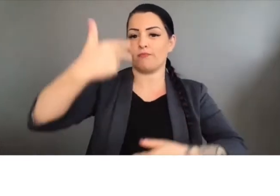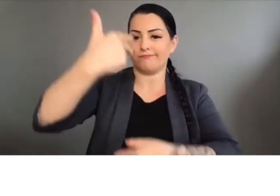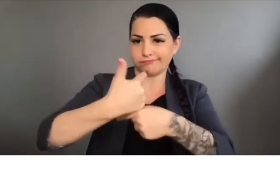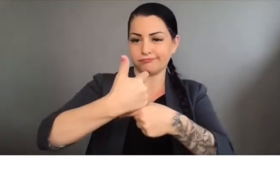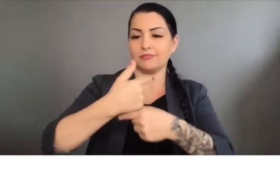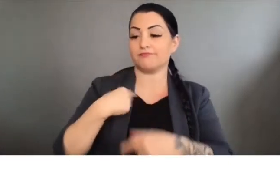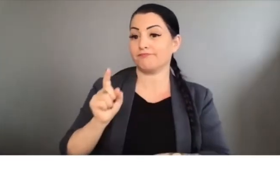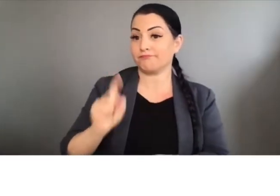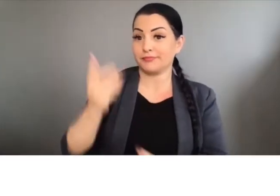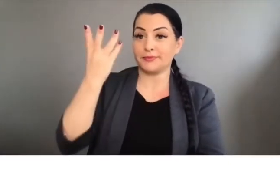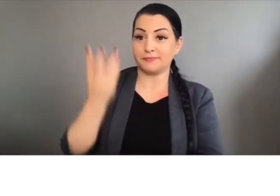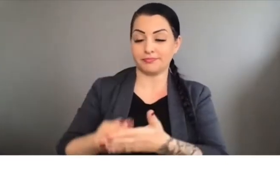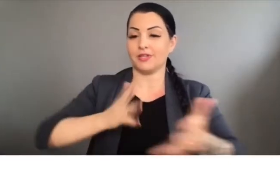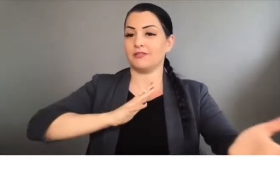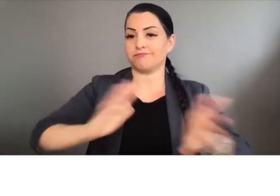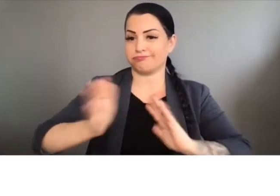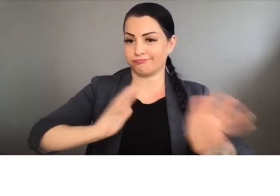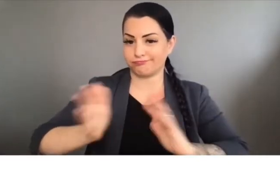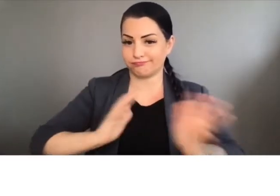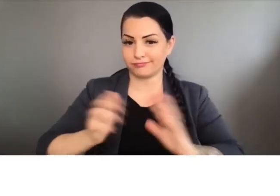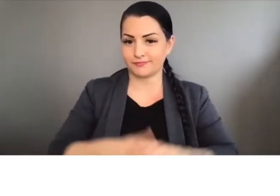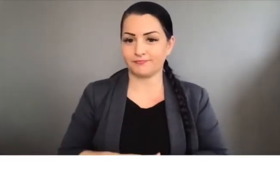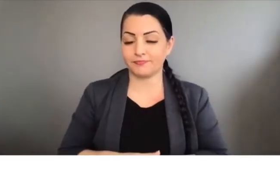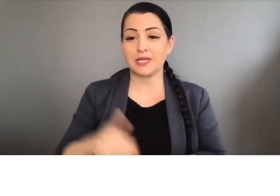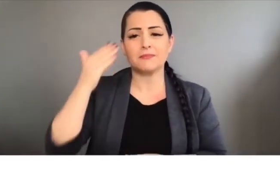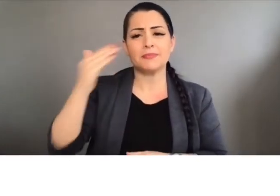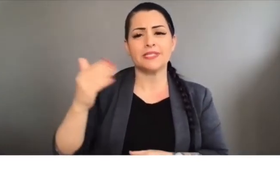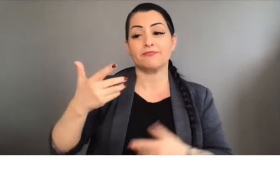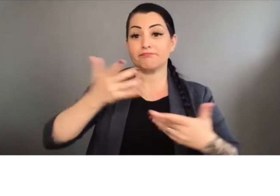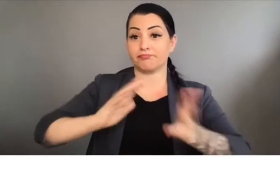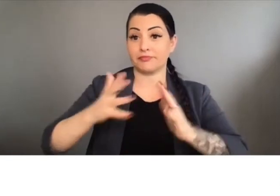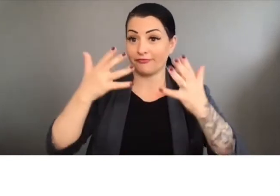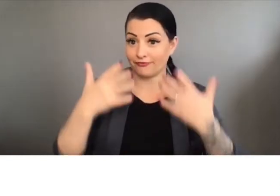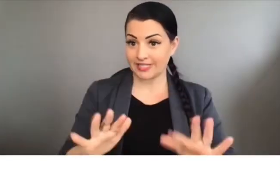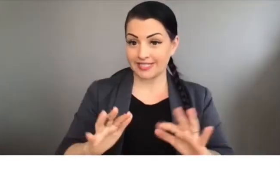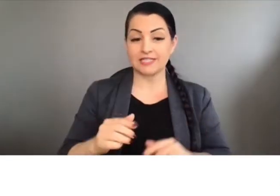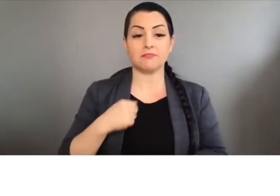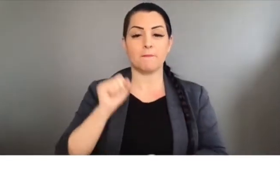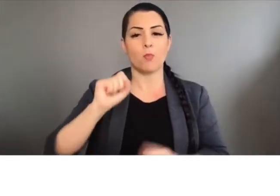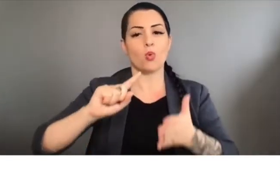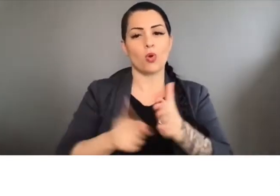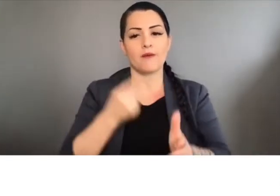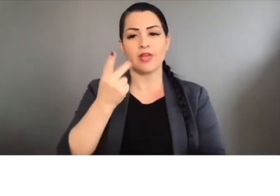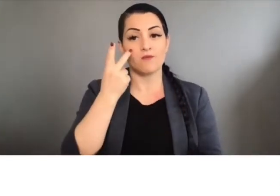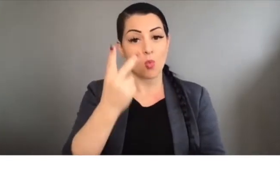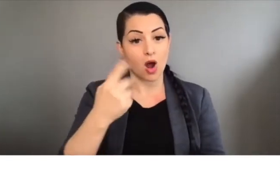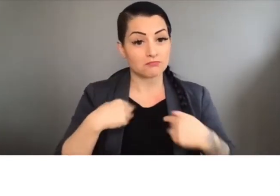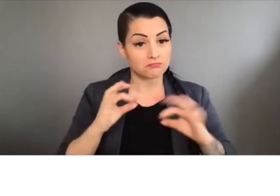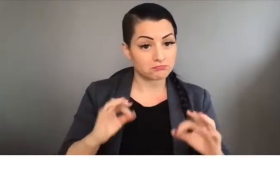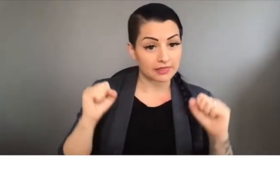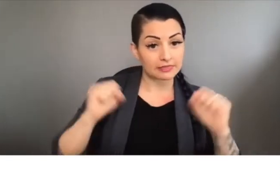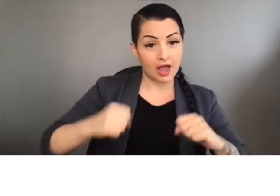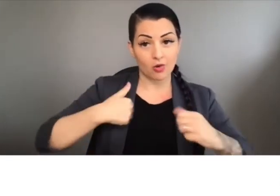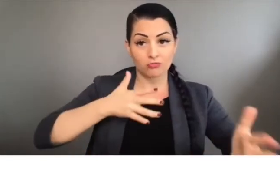Lorsque ce champ est rempli, il démarre alors l'enregistrement de son message vidéo signé. A la fin de celui-ci, il peut en